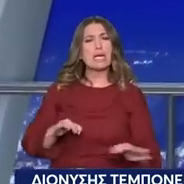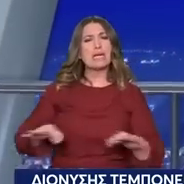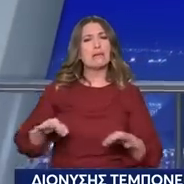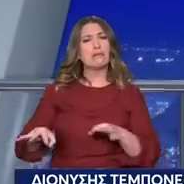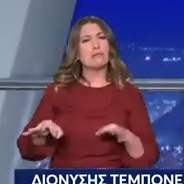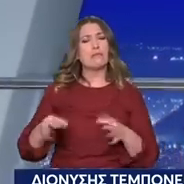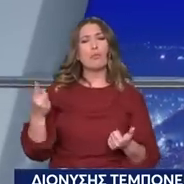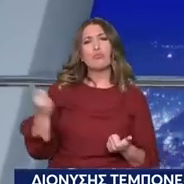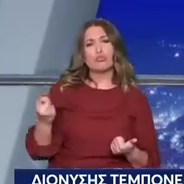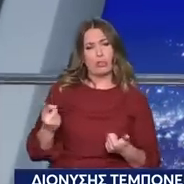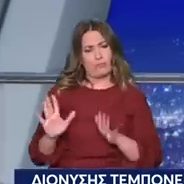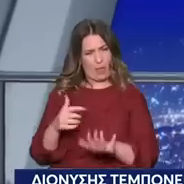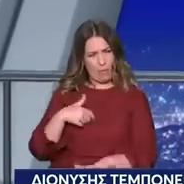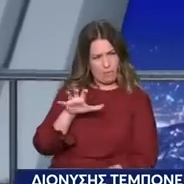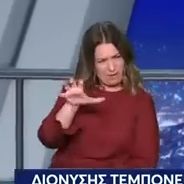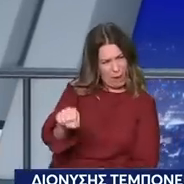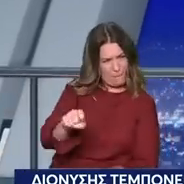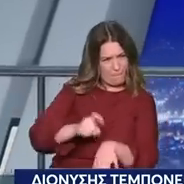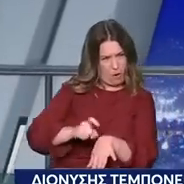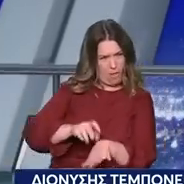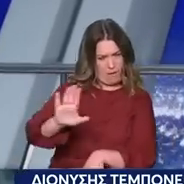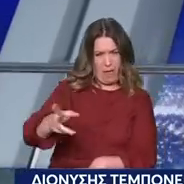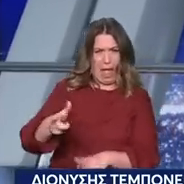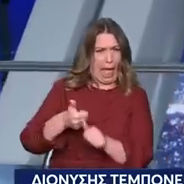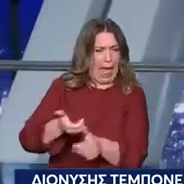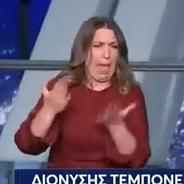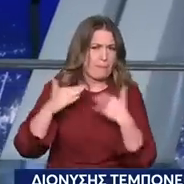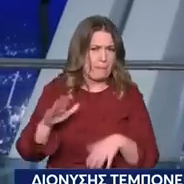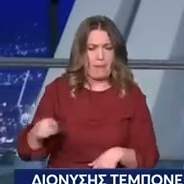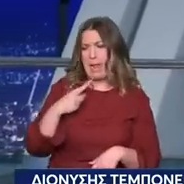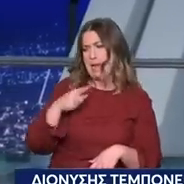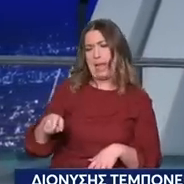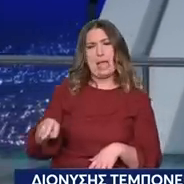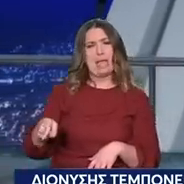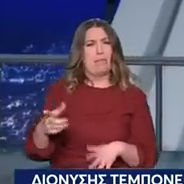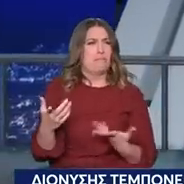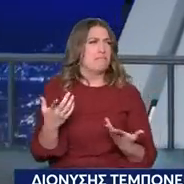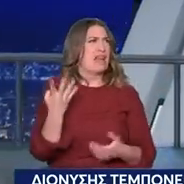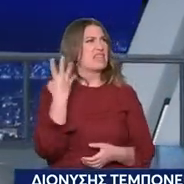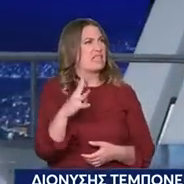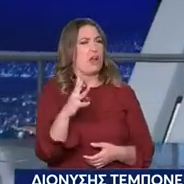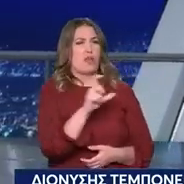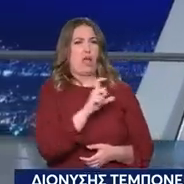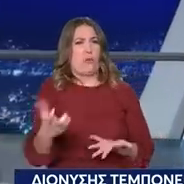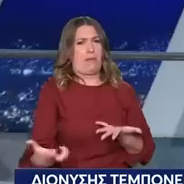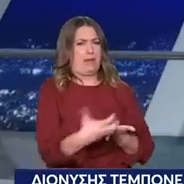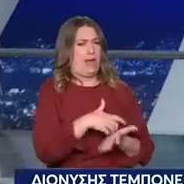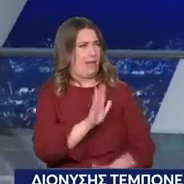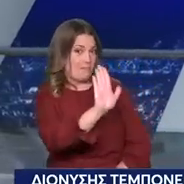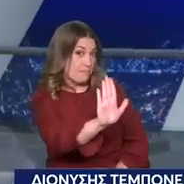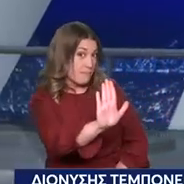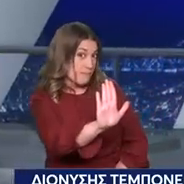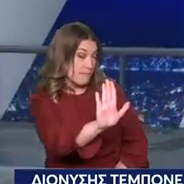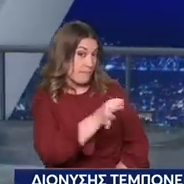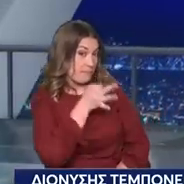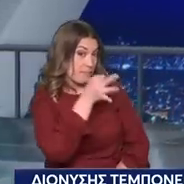αλλά προλαβαίνω την απάντηση ότι λέτε δεν έχει υλοποιηθεί, είναι μόνο 350 εκατομμύρια που έχουν εισπραχθεί. Δεν είναι μόνο αυτό. Θυμίζω ότι με την